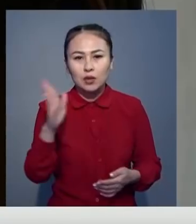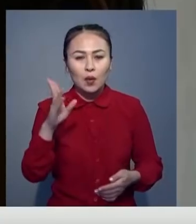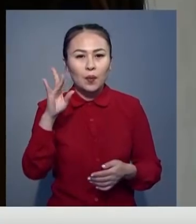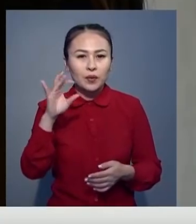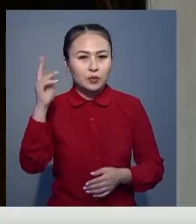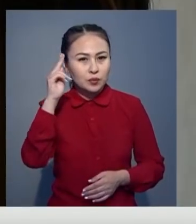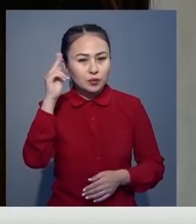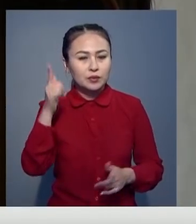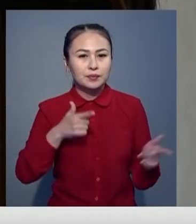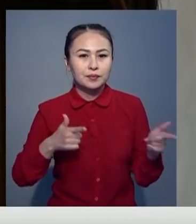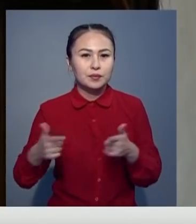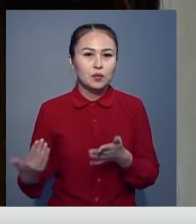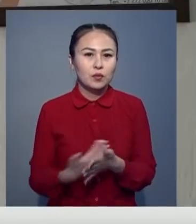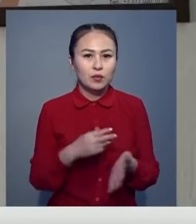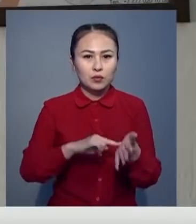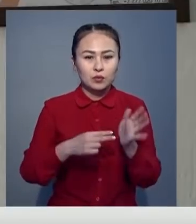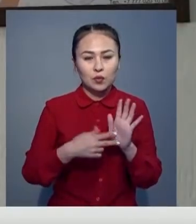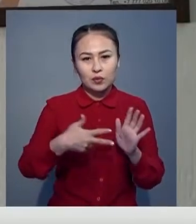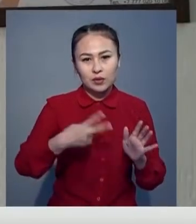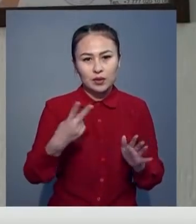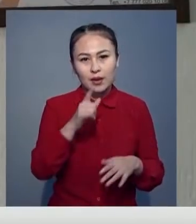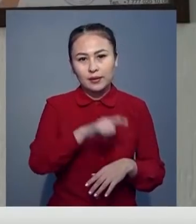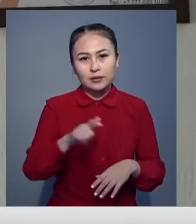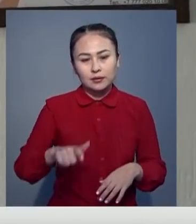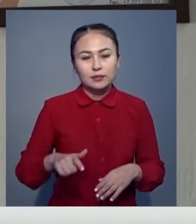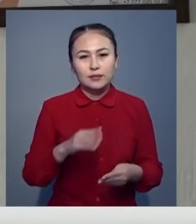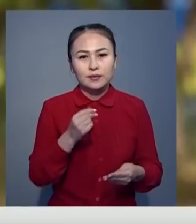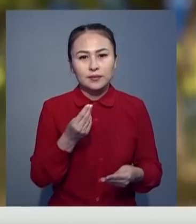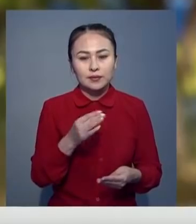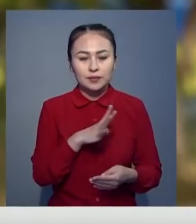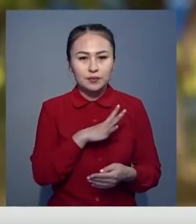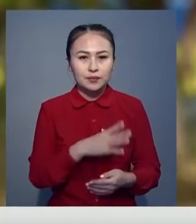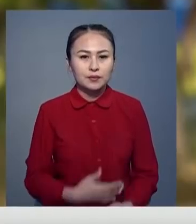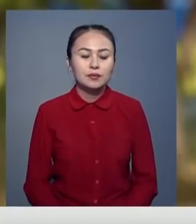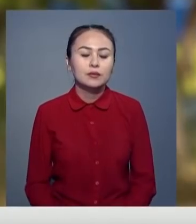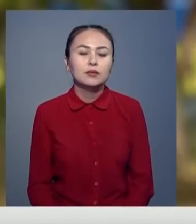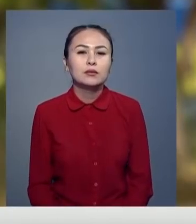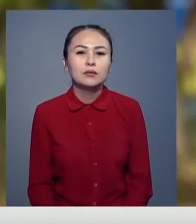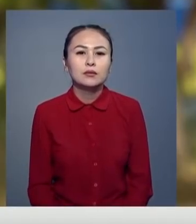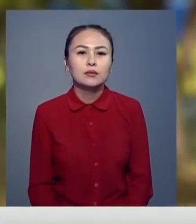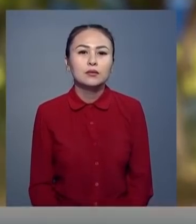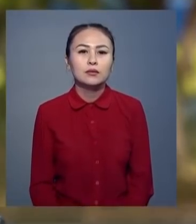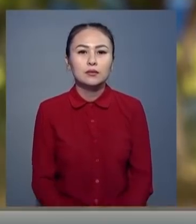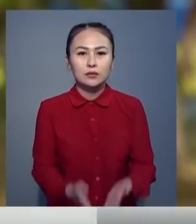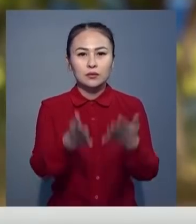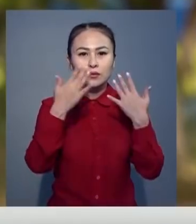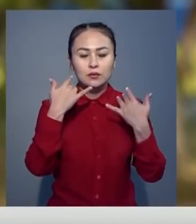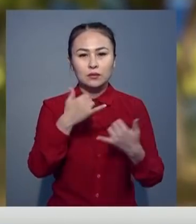курстан өтіп, жаңа жоба ұсынған 32 адам қайтарымсыз қаражатқа қол жеткізді. Қазір уақытта бізде Мойынқұмда